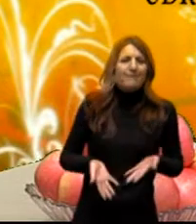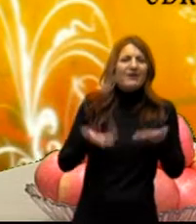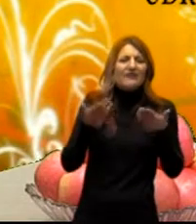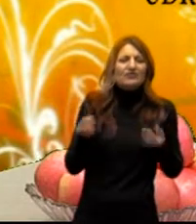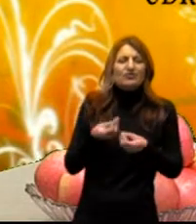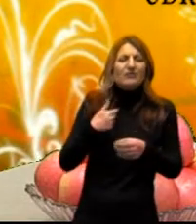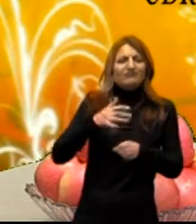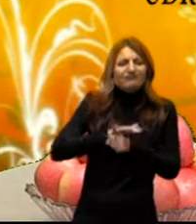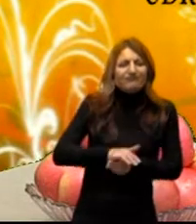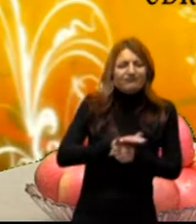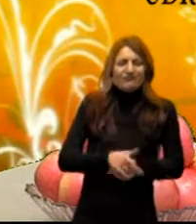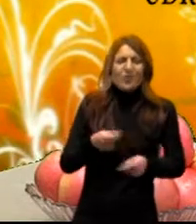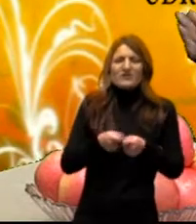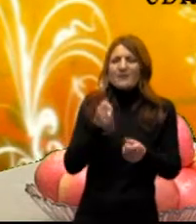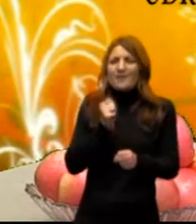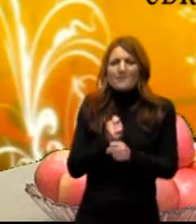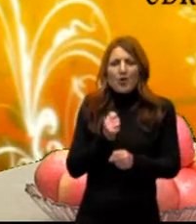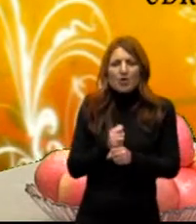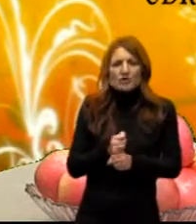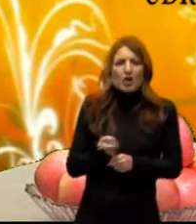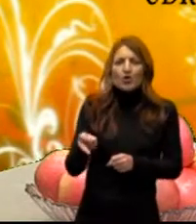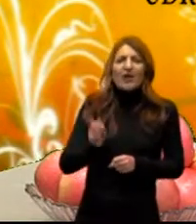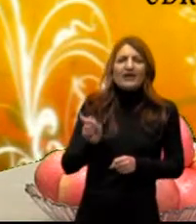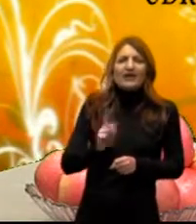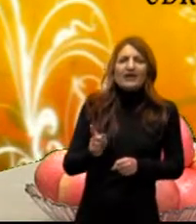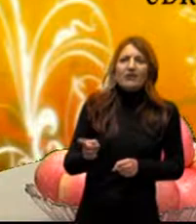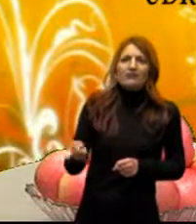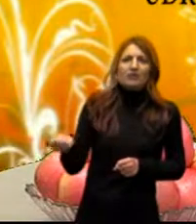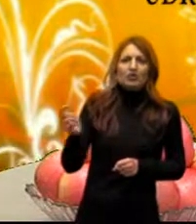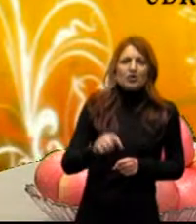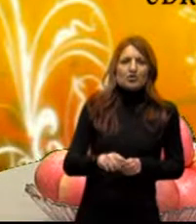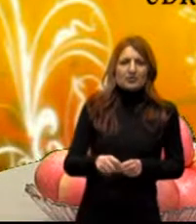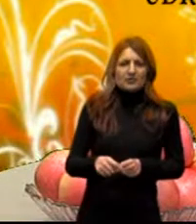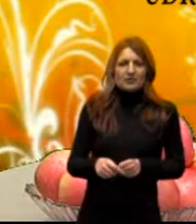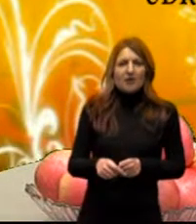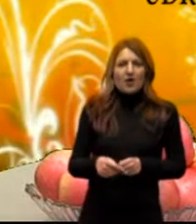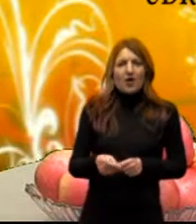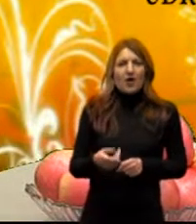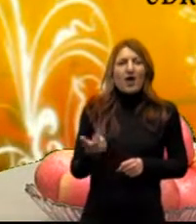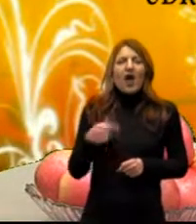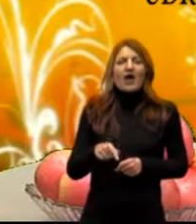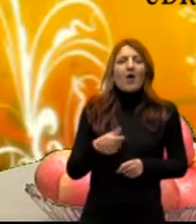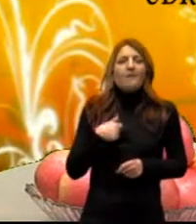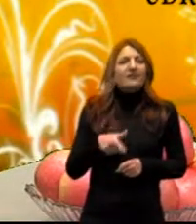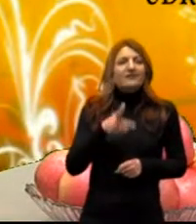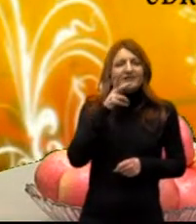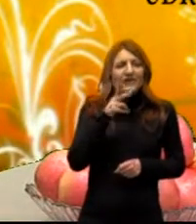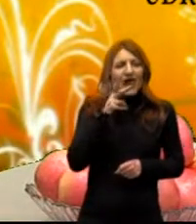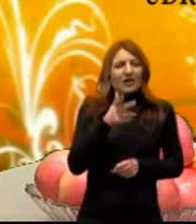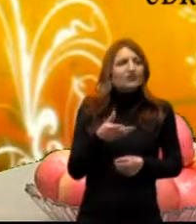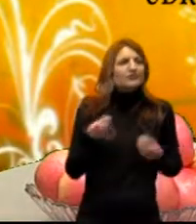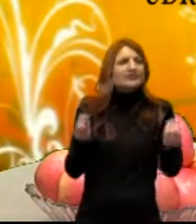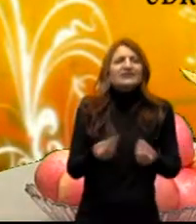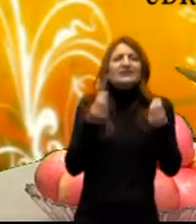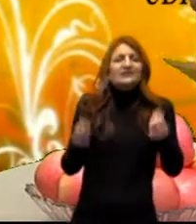sa poslom i sve, meni se čini da to nije od negdje došlo, da to mi, evo, ja sam malo iščitala iz ovih, kao da tražimo uvijek to